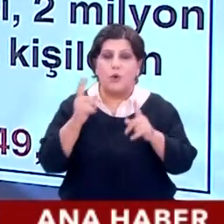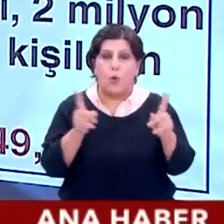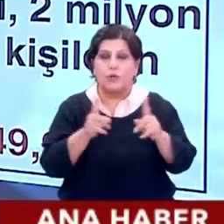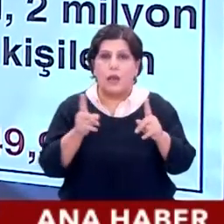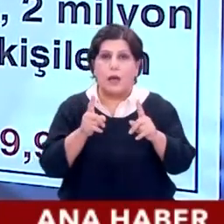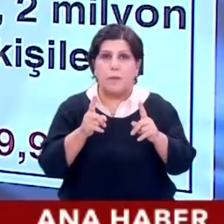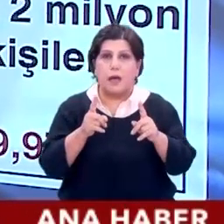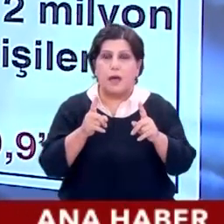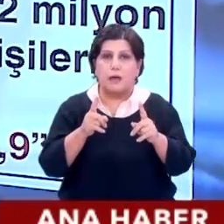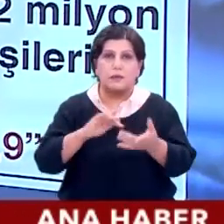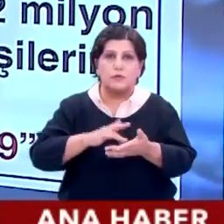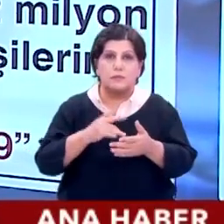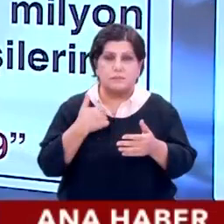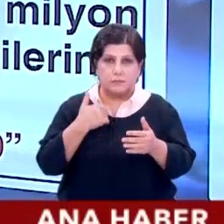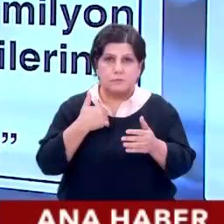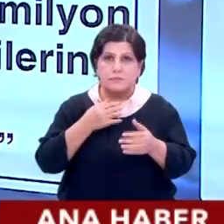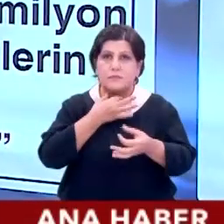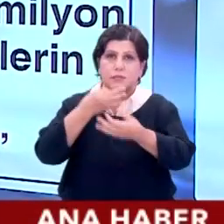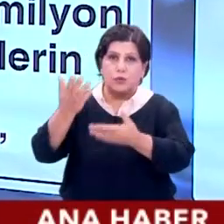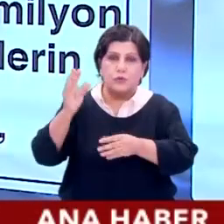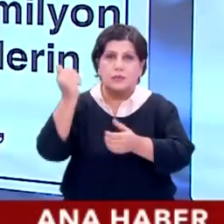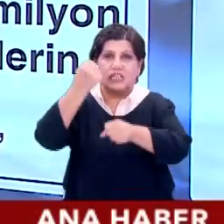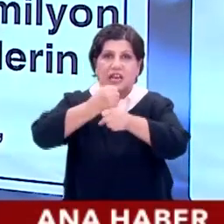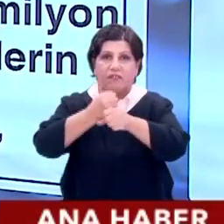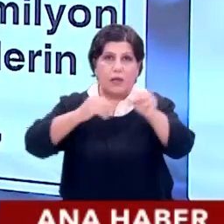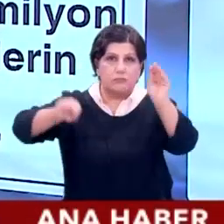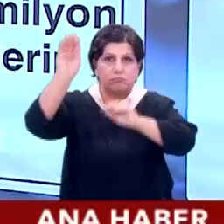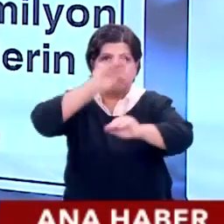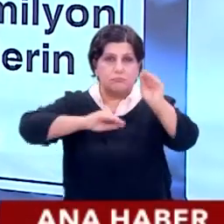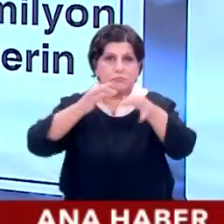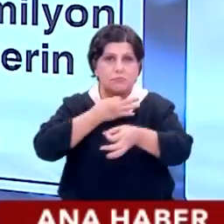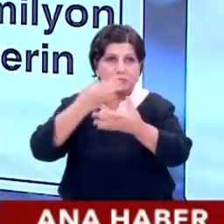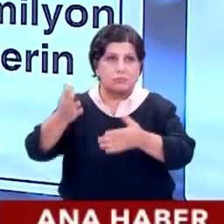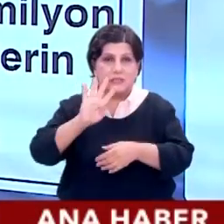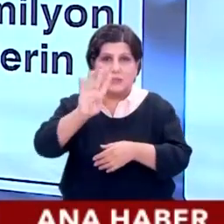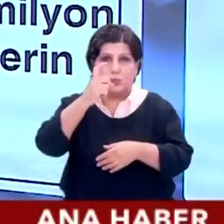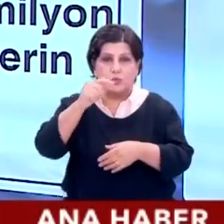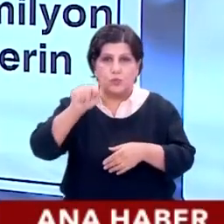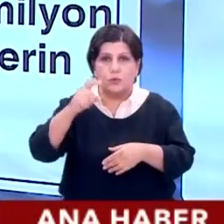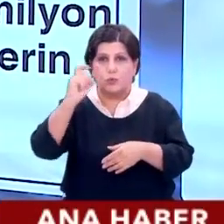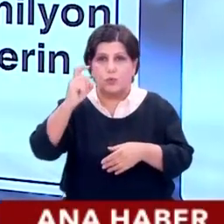buraya dikkat Teşekkür ederim grafik servisimize kırmızı yazmışlar 49.950